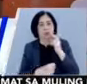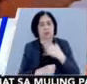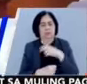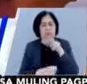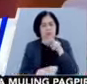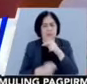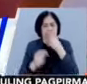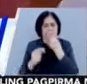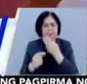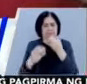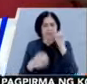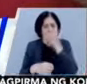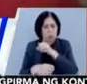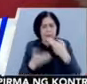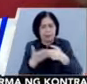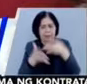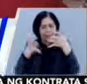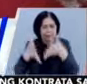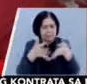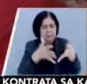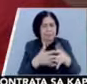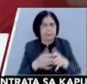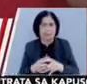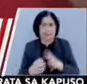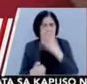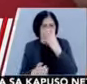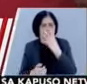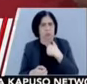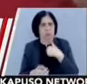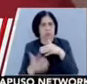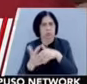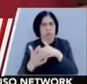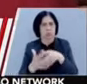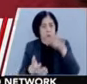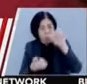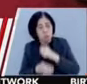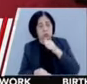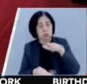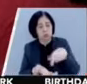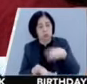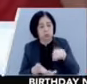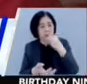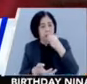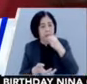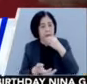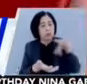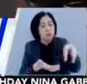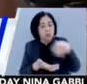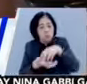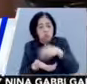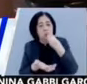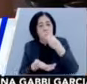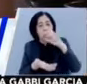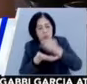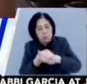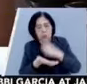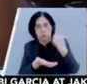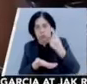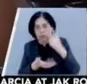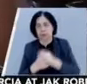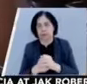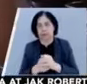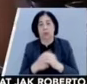may natitirang kanin. Ayoko po, nagagalit ako pag dinuubos. Sabi ko, pagkakain kayo, yung kaya nyo lang ubusin. Para